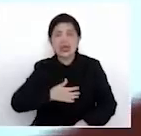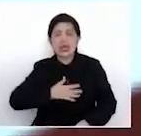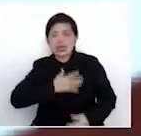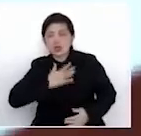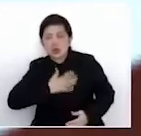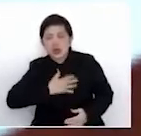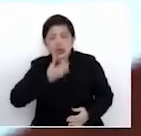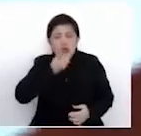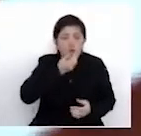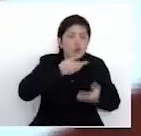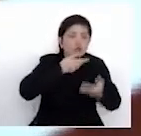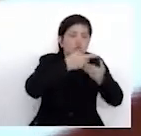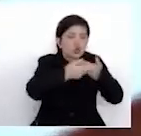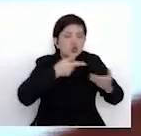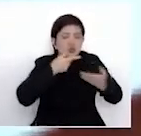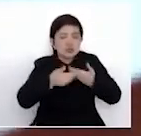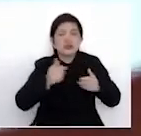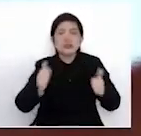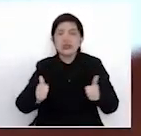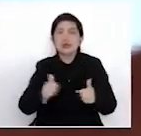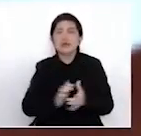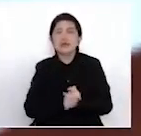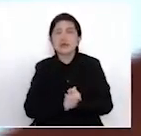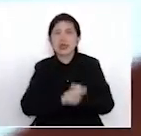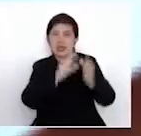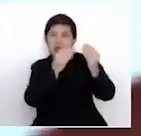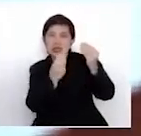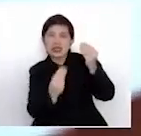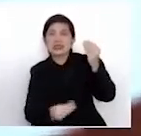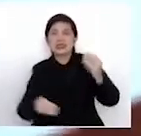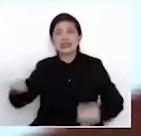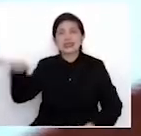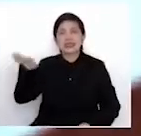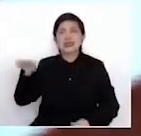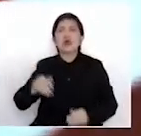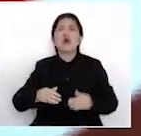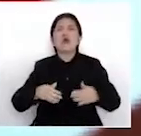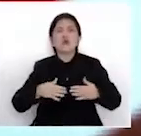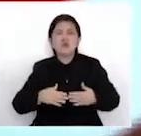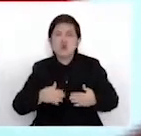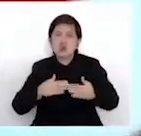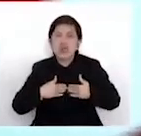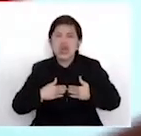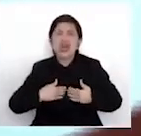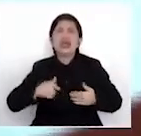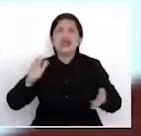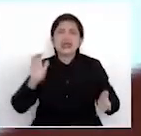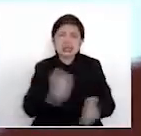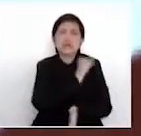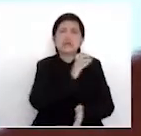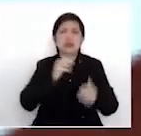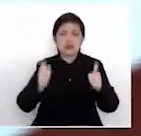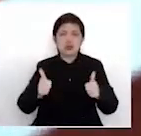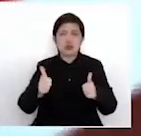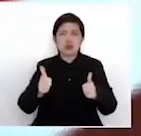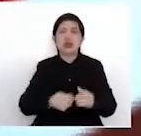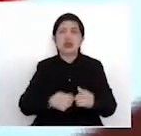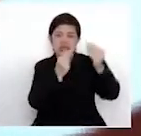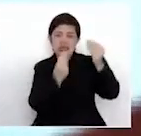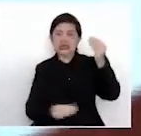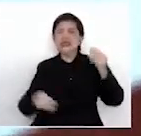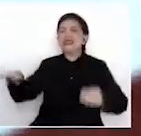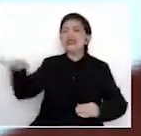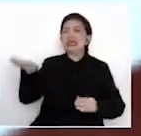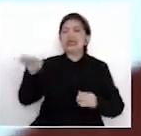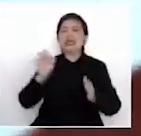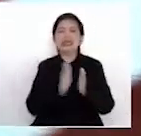jangka panjang bagaimanapun gensi ini mempunyai potensi yang luar biasa gensi maupun milenial bagi saya